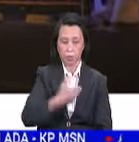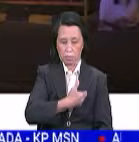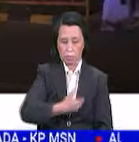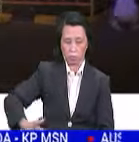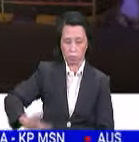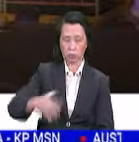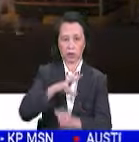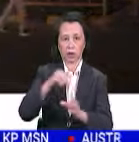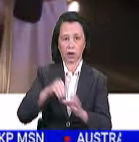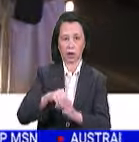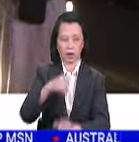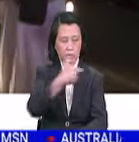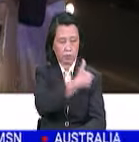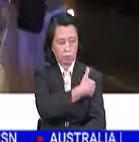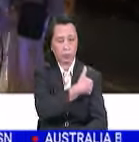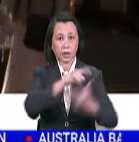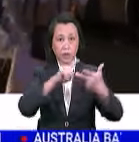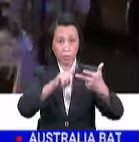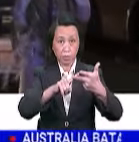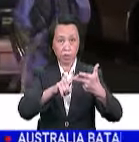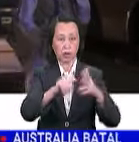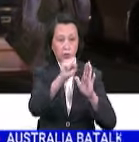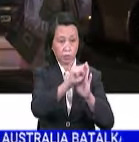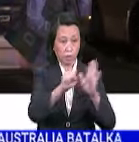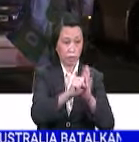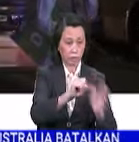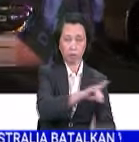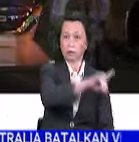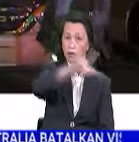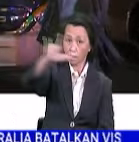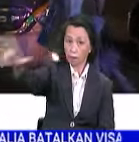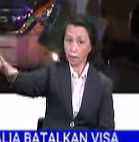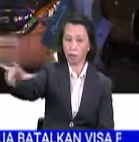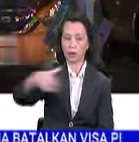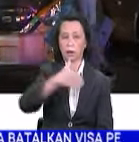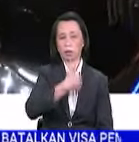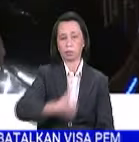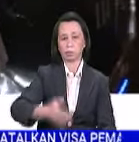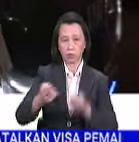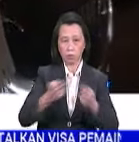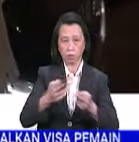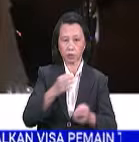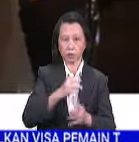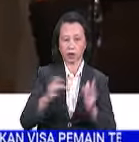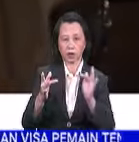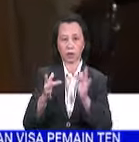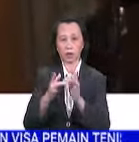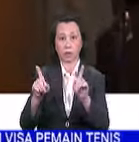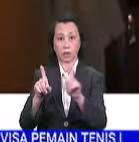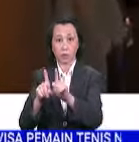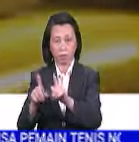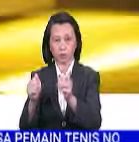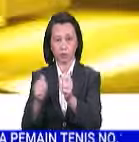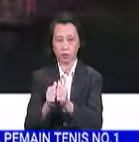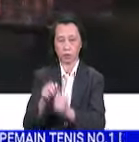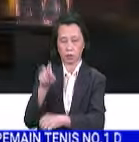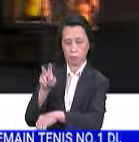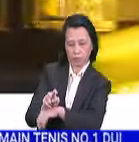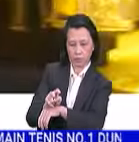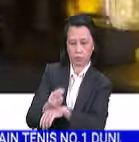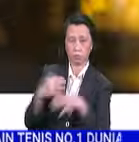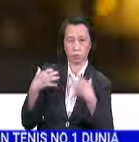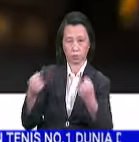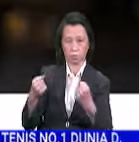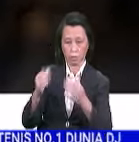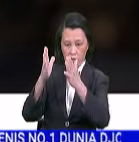termasuk pengambilan dos penggalak sebagai syarat mengerjakan umrah, pengurusan kes dan kontak rapat dan pemantauan status